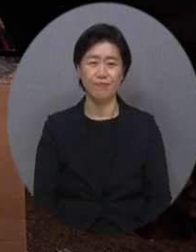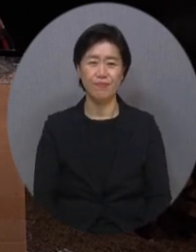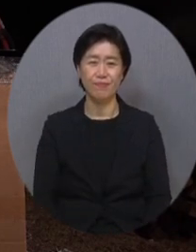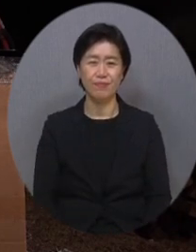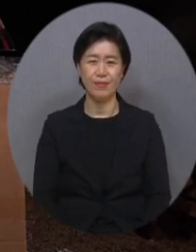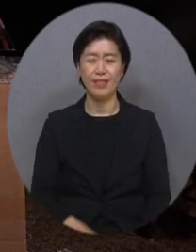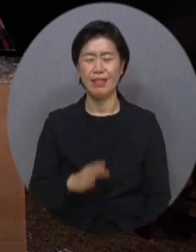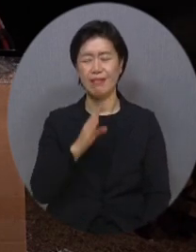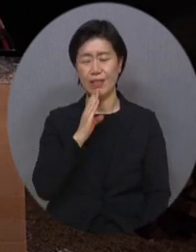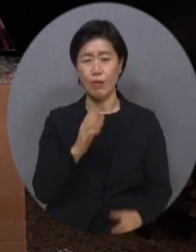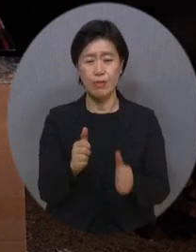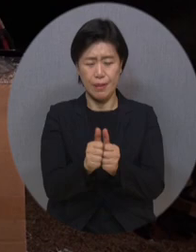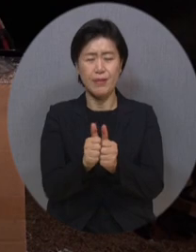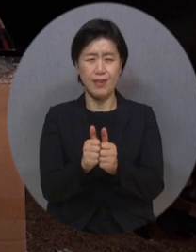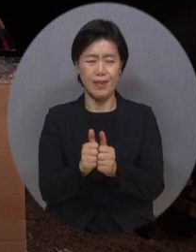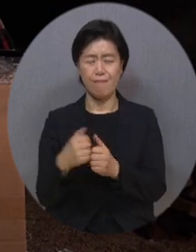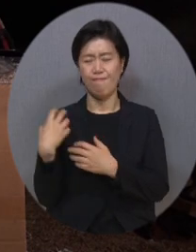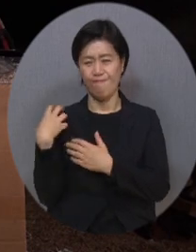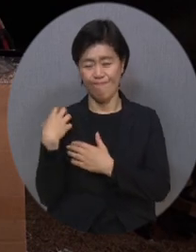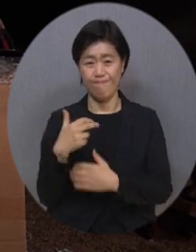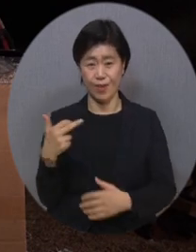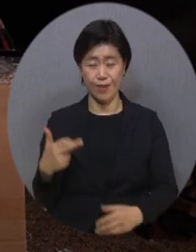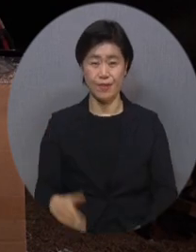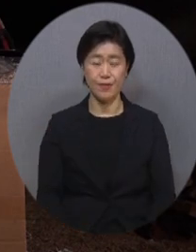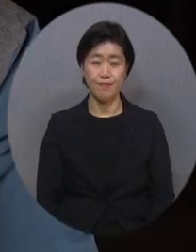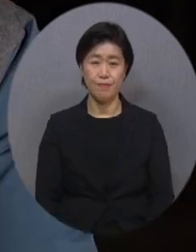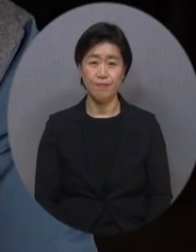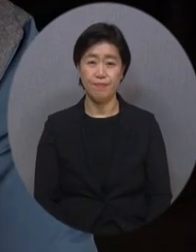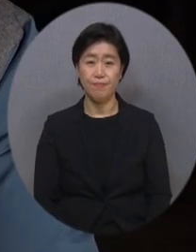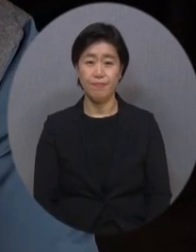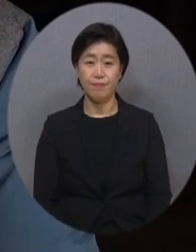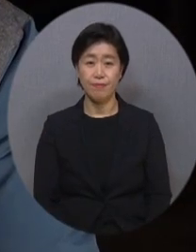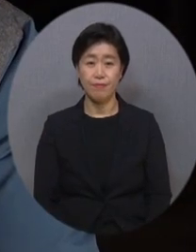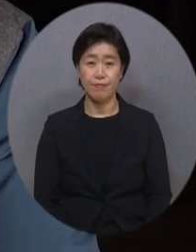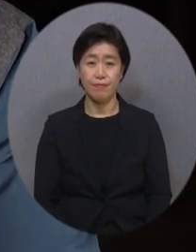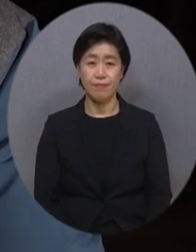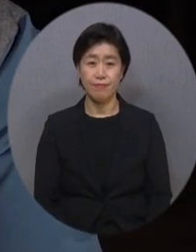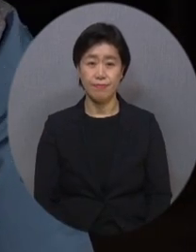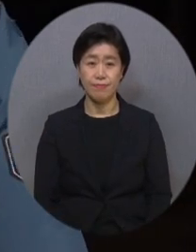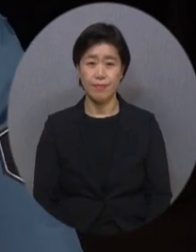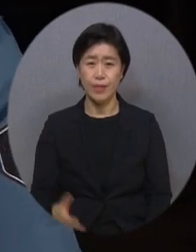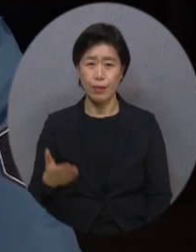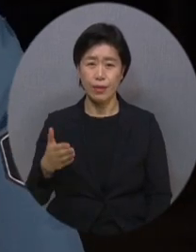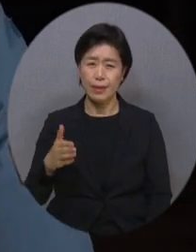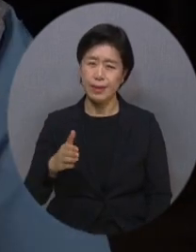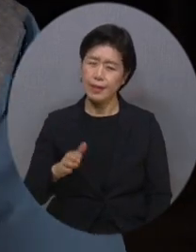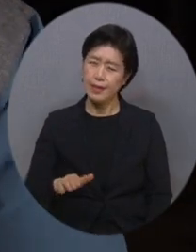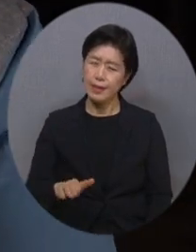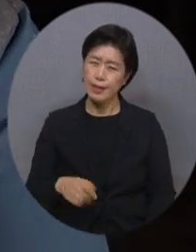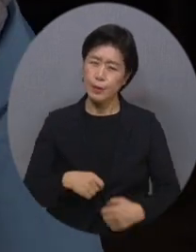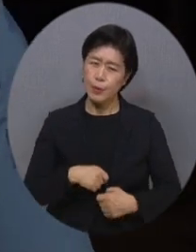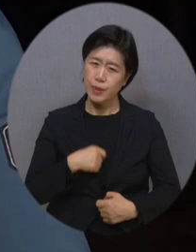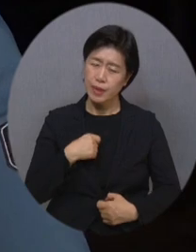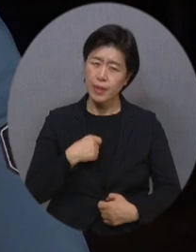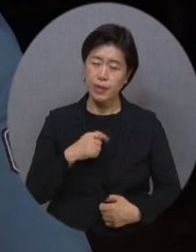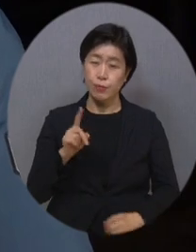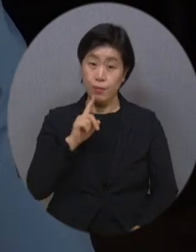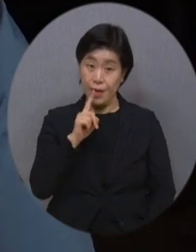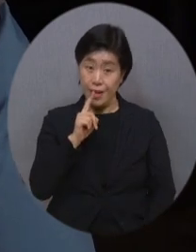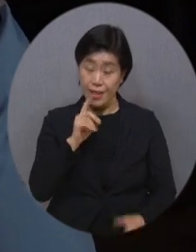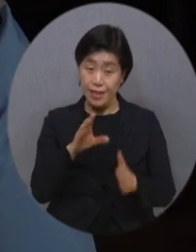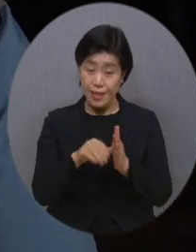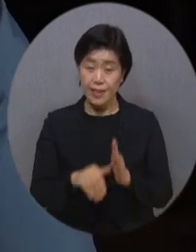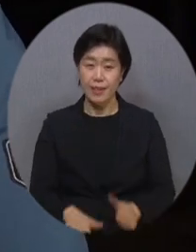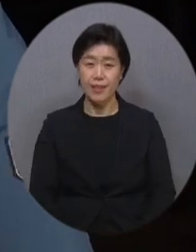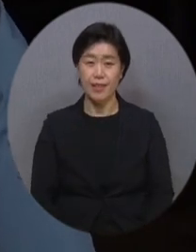평생 따라다니는 거야. 그건 어쩔 수 없는데. 근데 좀 이렇게 한다 하면서도 잘 안 되더라, 솔직히. 이게 이제 말도